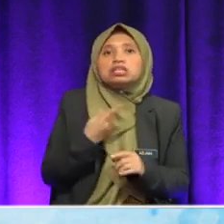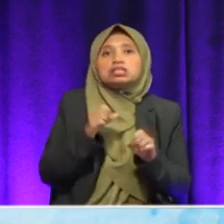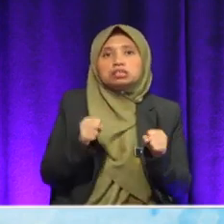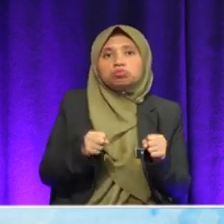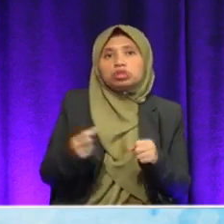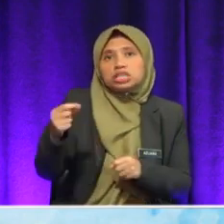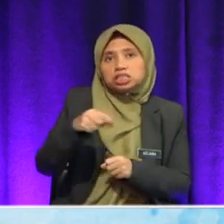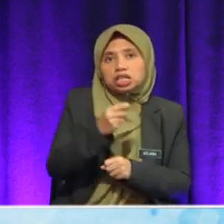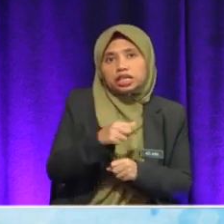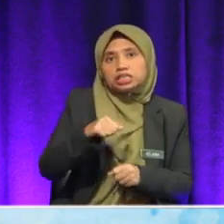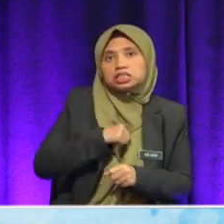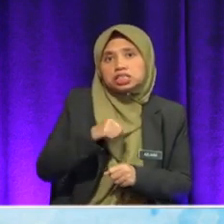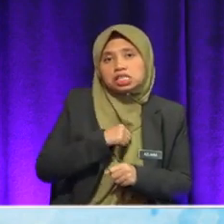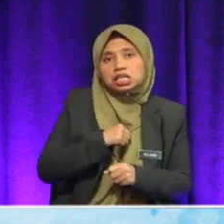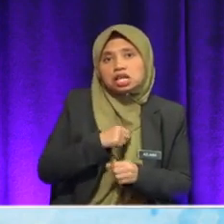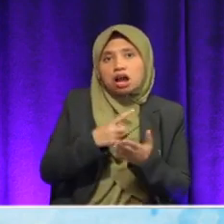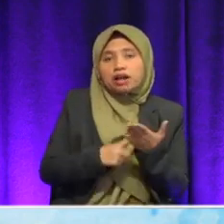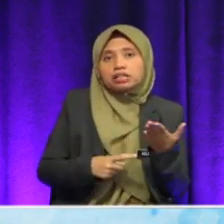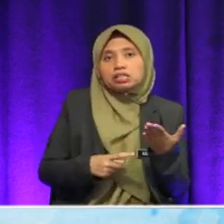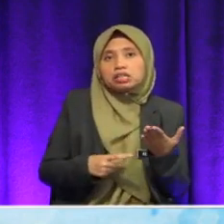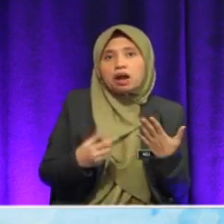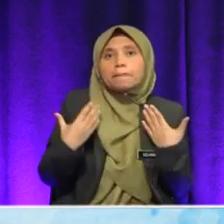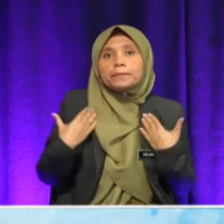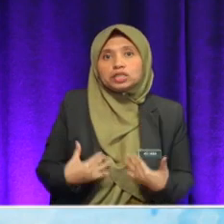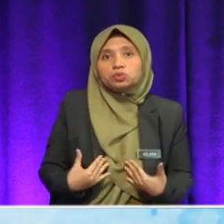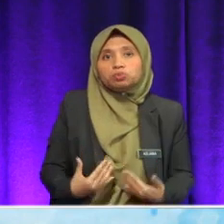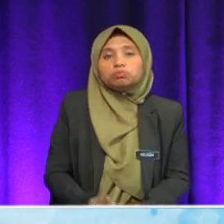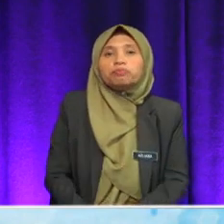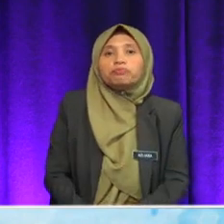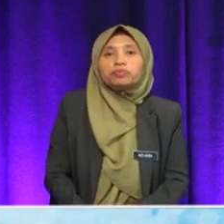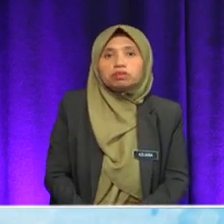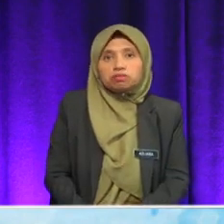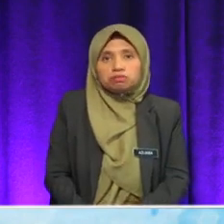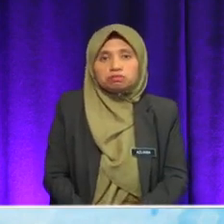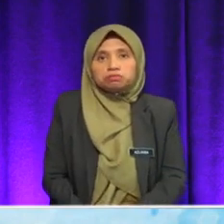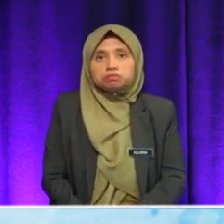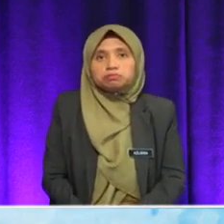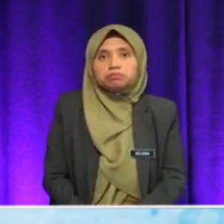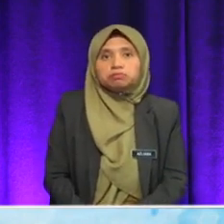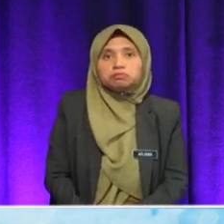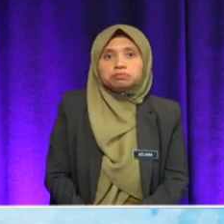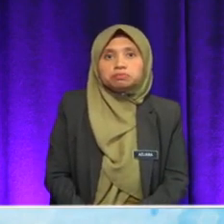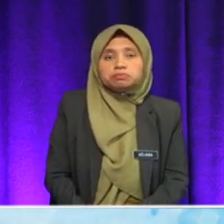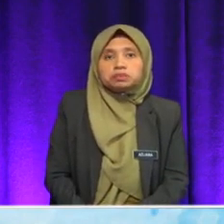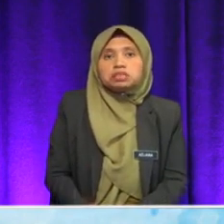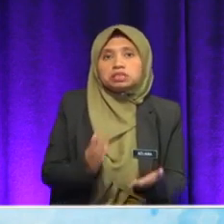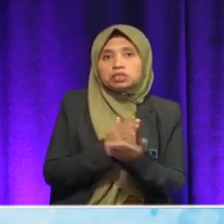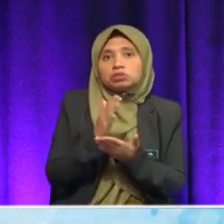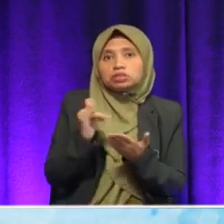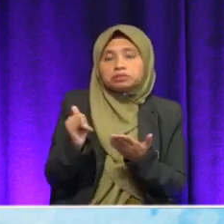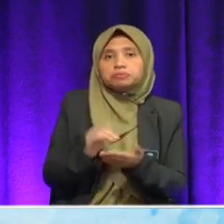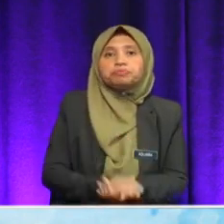menjahit sendiri pakaian itu jadi kita beli upah kepada pekerja seterusnya